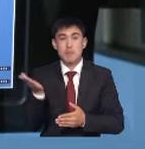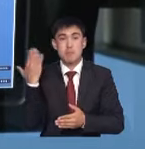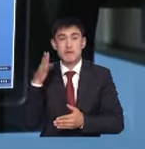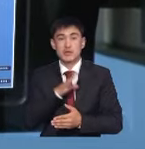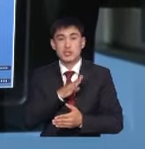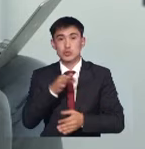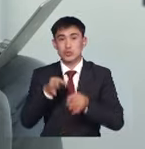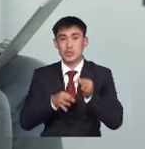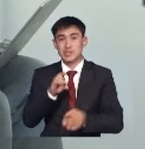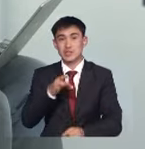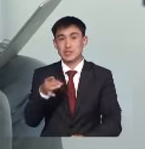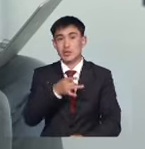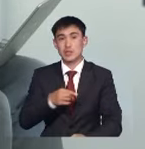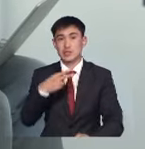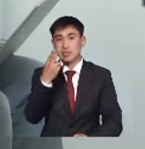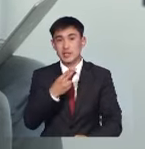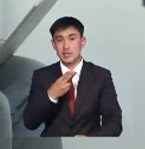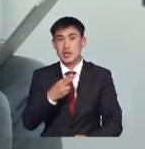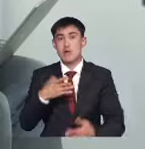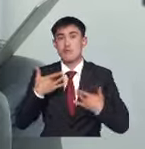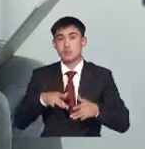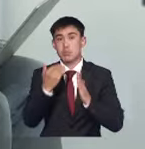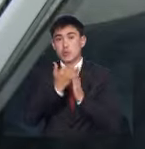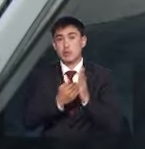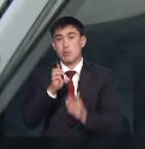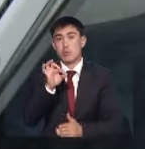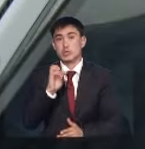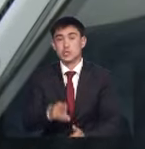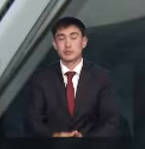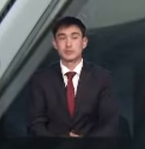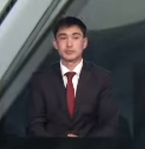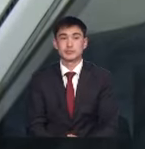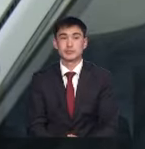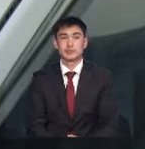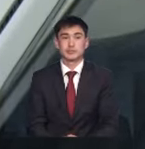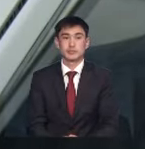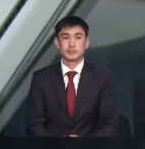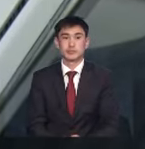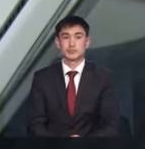экс-судья Сарыаркинского района Астаны и выпускница программы «Болашак».